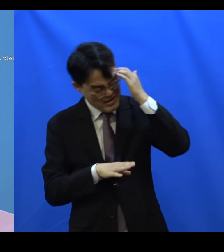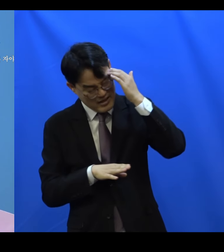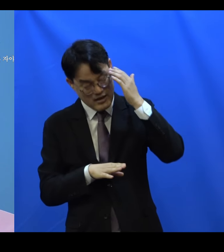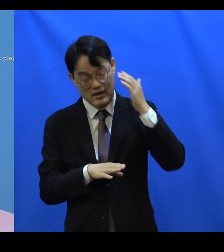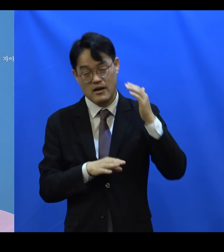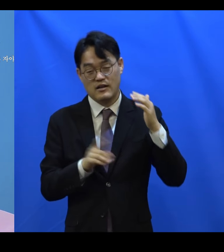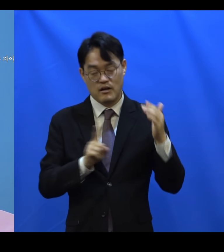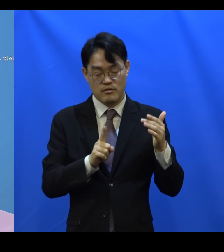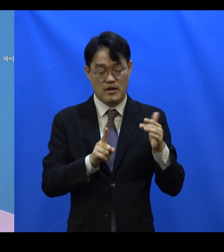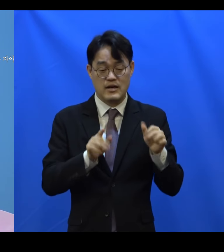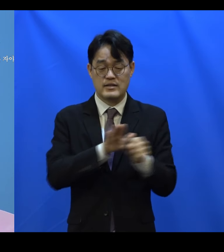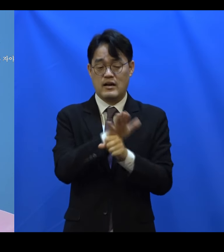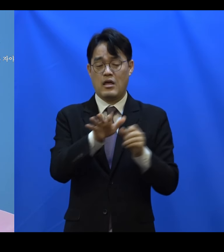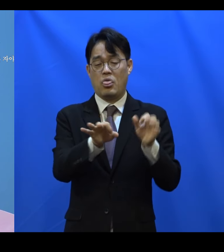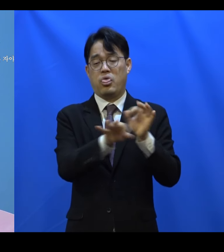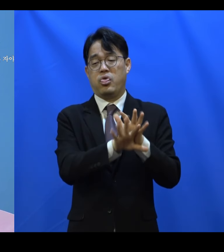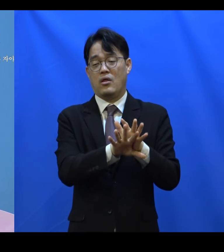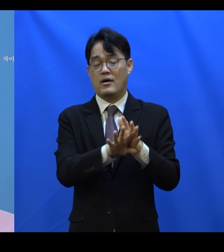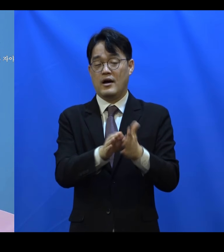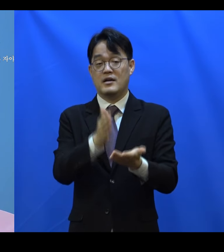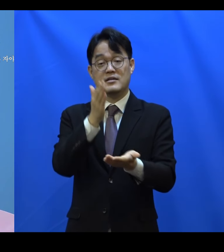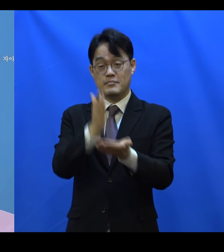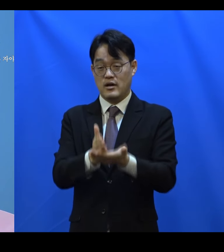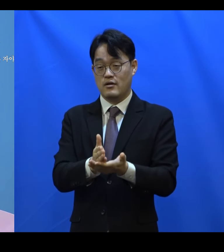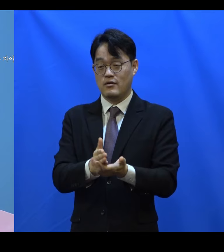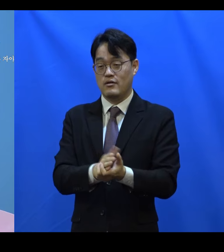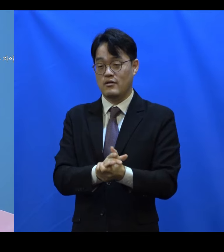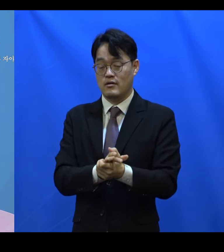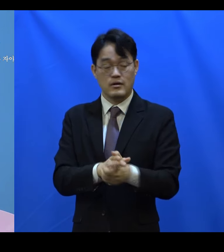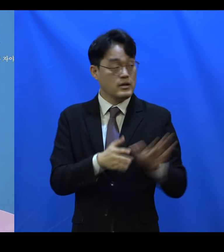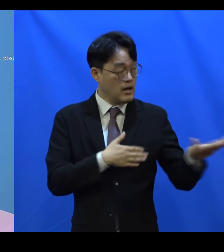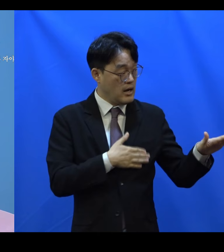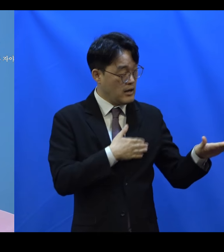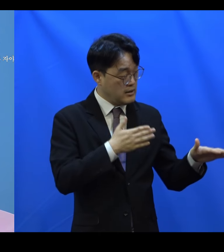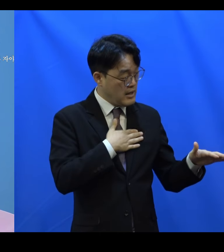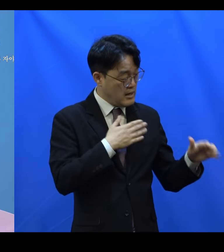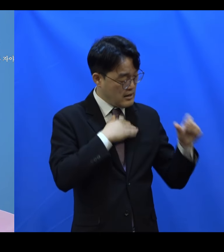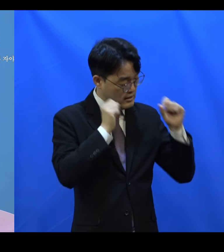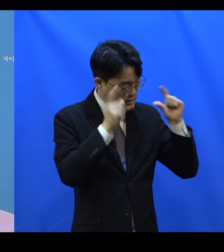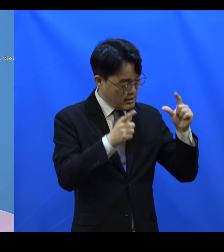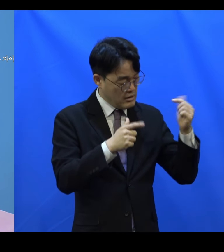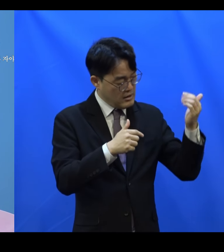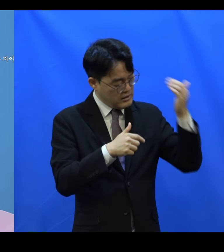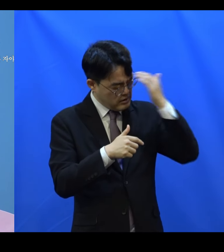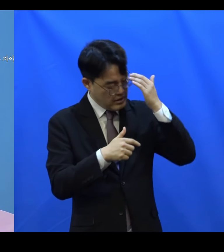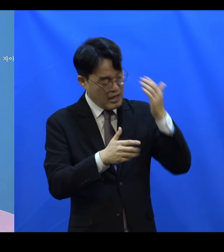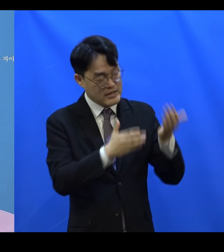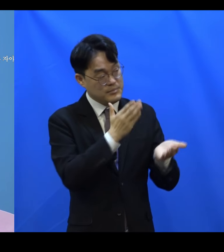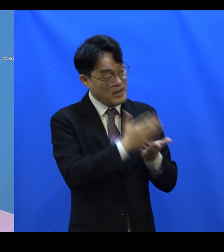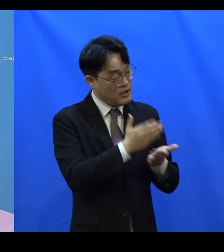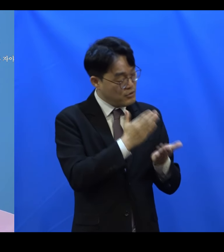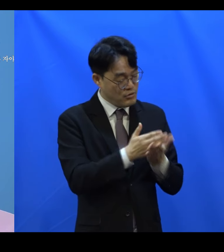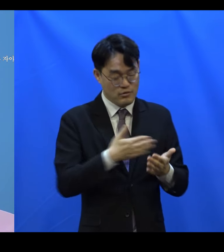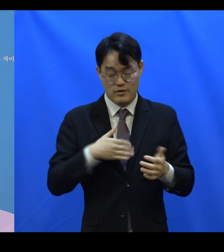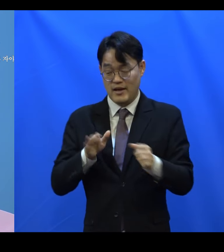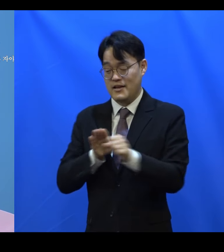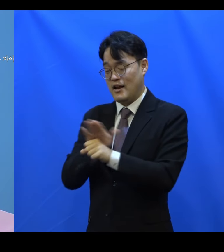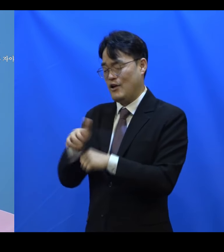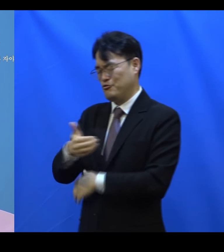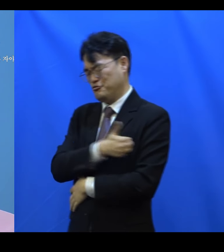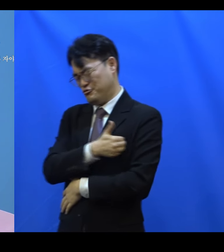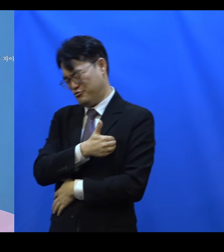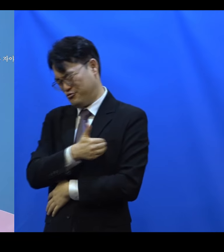원하기 전에는 흔들거나 깨우지 말라. 기다려라. 임의로 조작하려고 하지 말라. 사랑을 할 때 조급해서도 안 된다는 거예요.